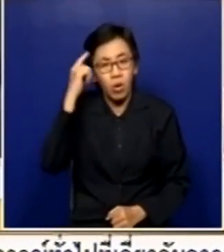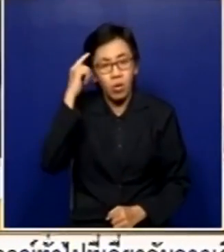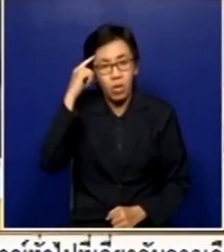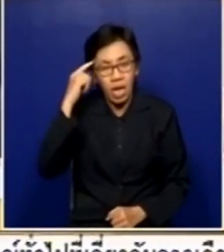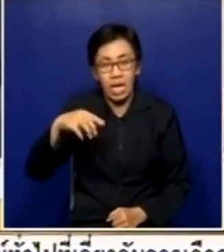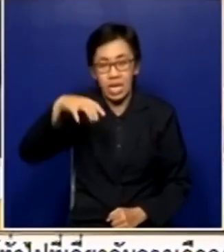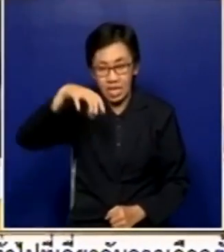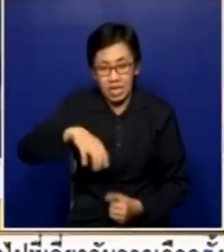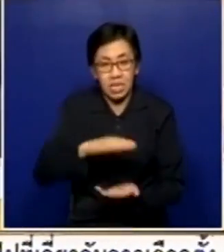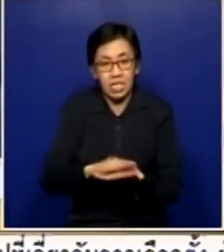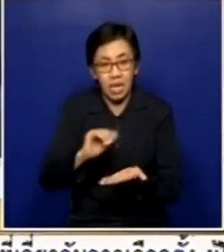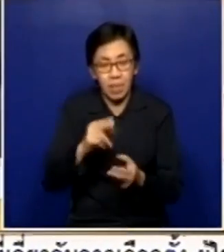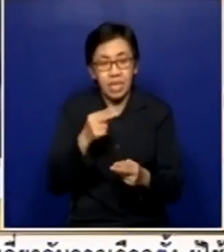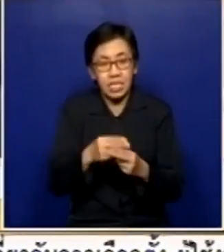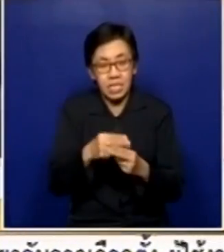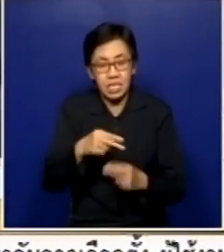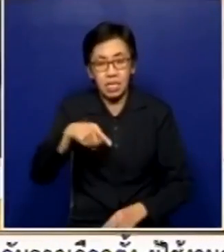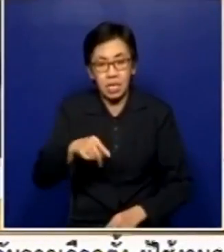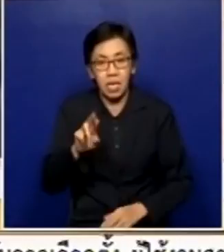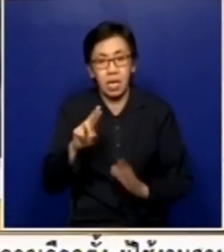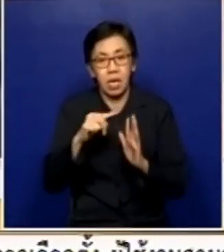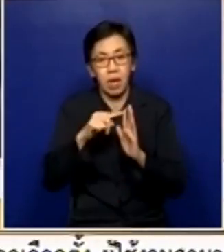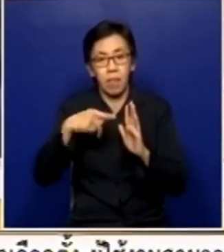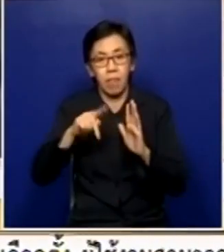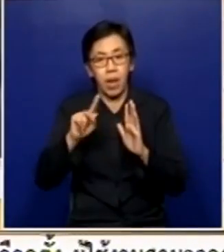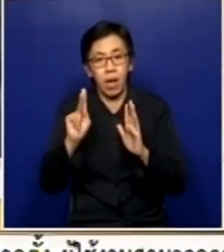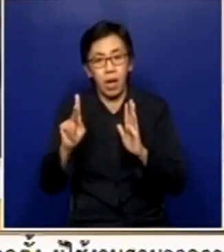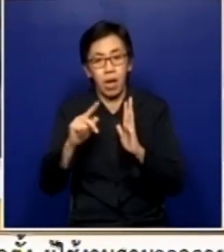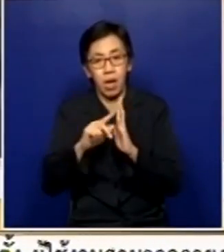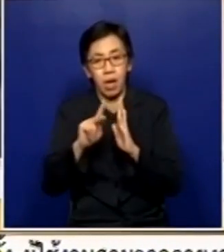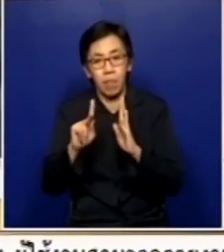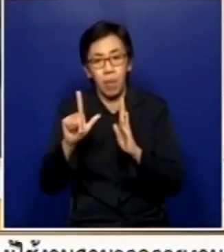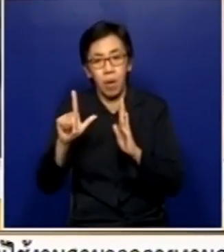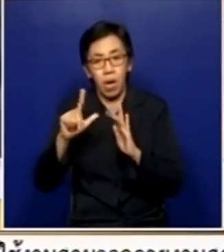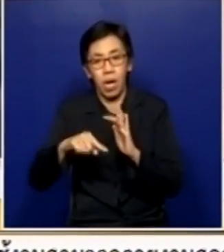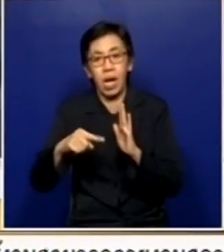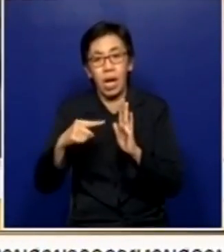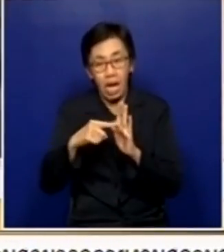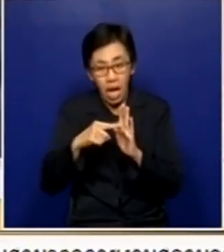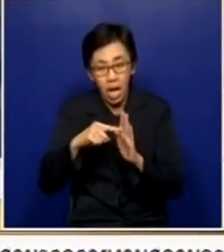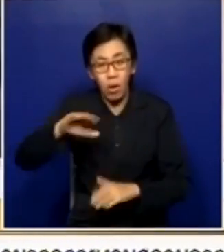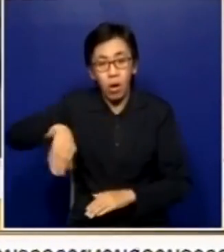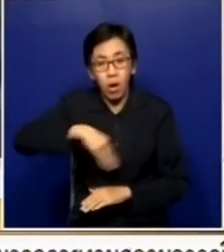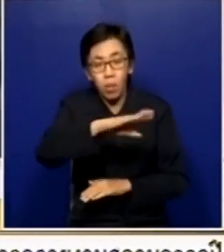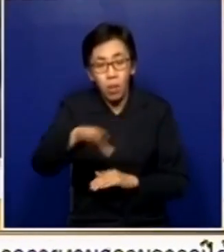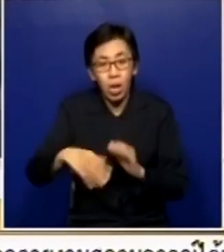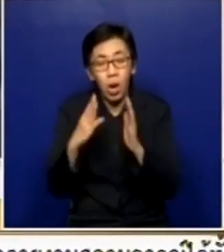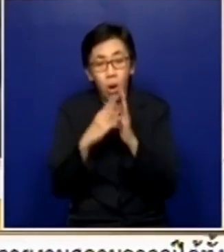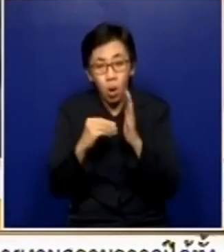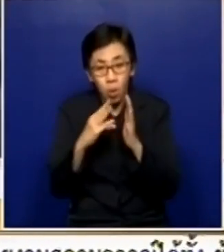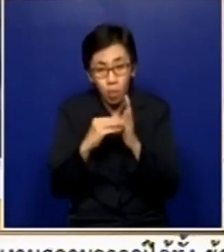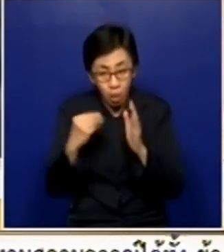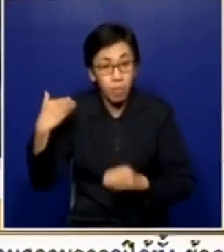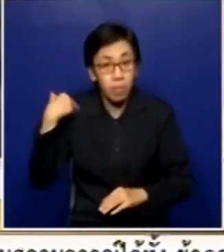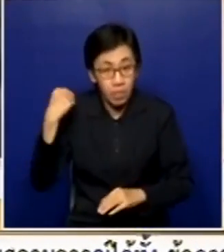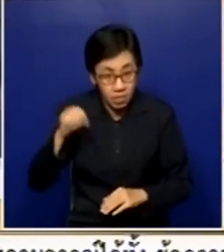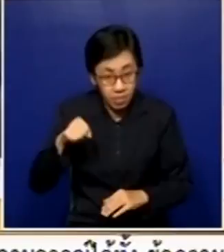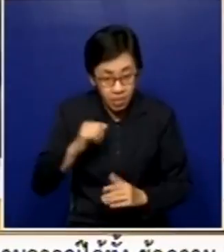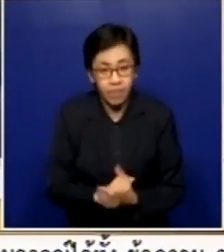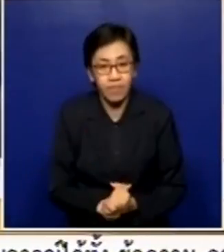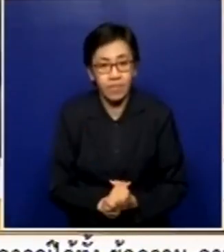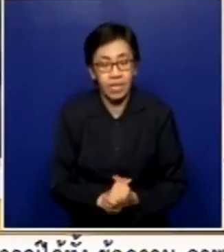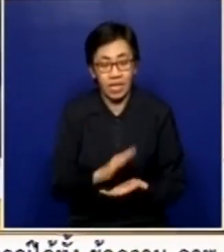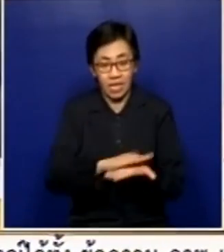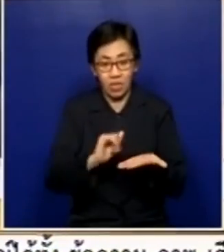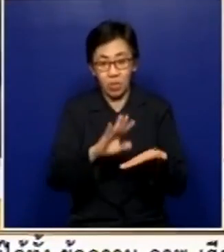จะไปกัดเคยเขาพรมกับชะตาบ้านพักอกข้าว